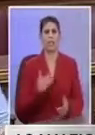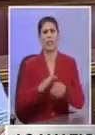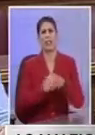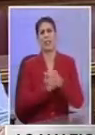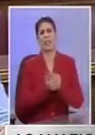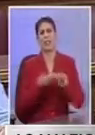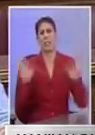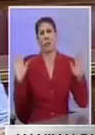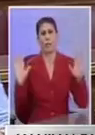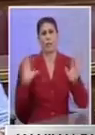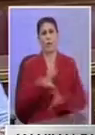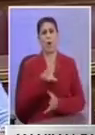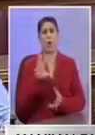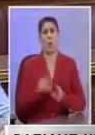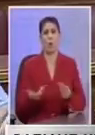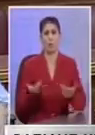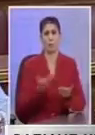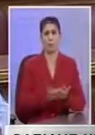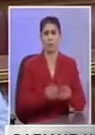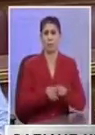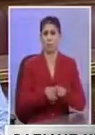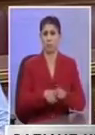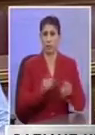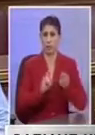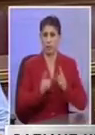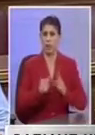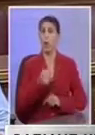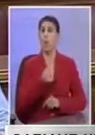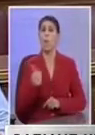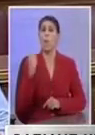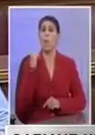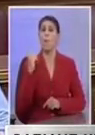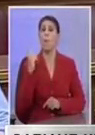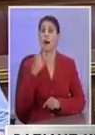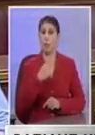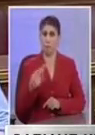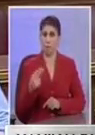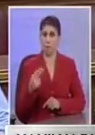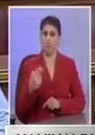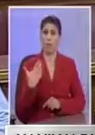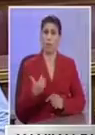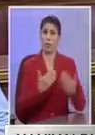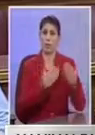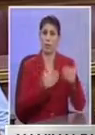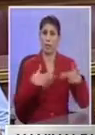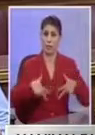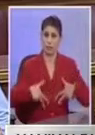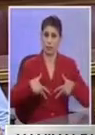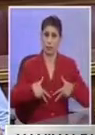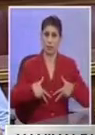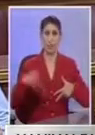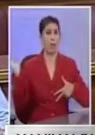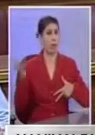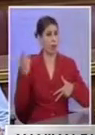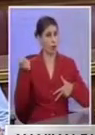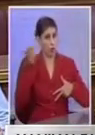εμένα όλα αυτά τα οποία τέθηκαν σε σχέση με τη συμφωνία κτλ. Παρά μόνο σε ένα σημείο, το οποίο έχει την ευθύνη η κυβέρνηση. Εάν